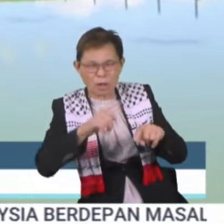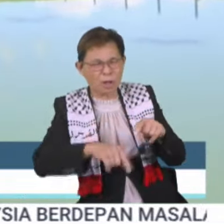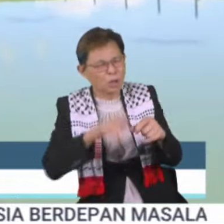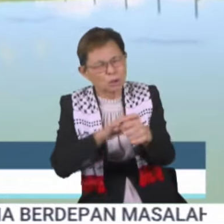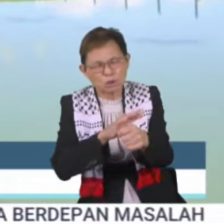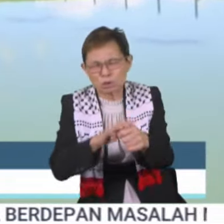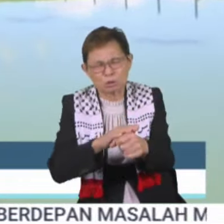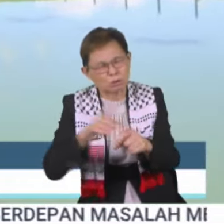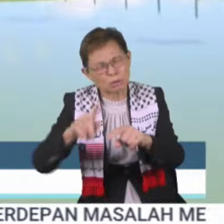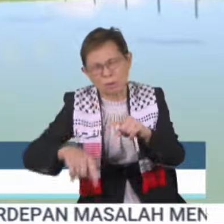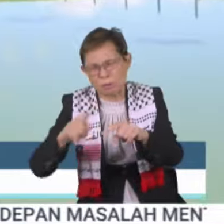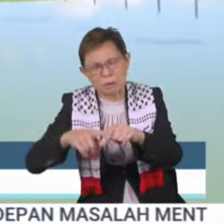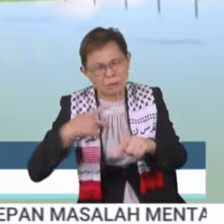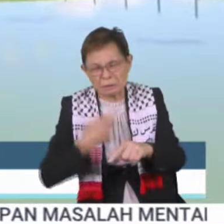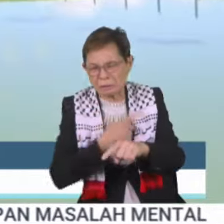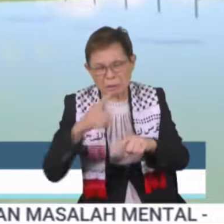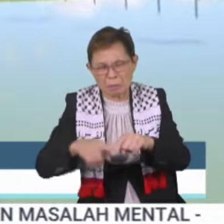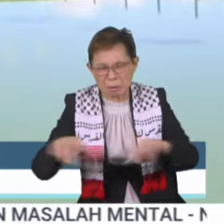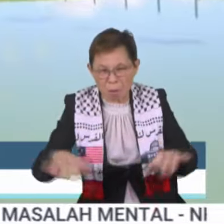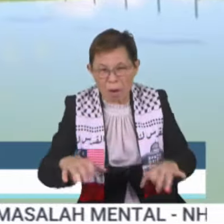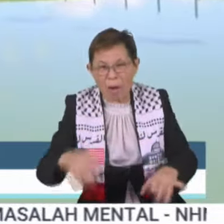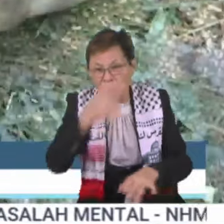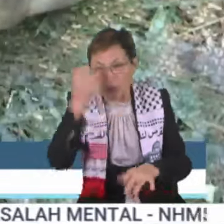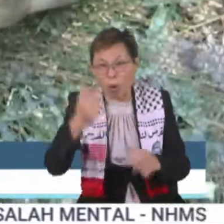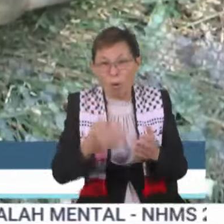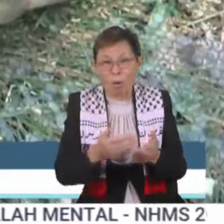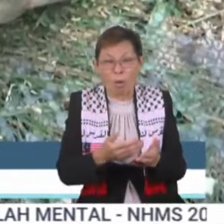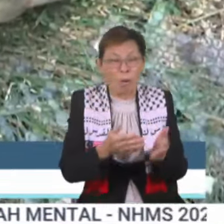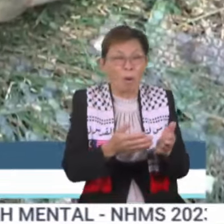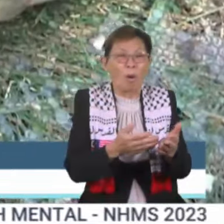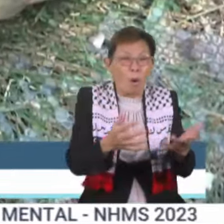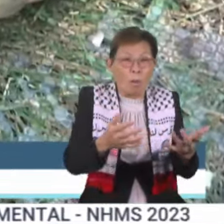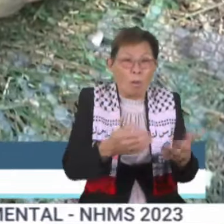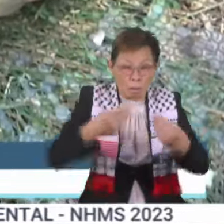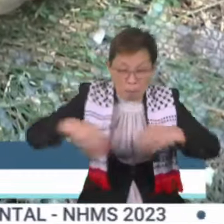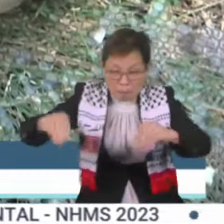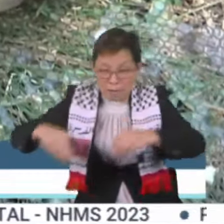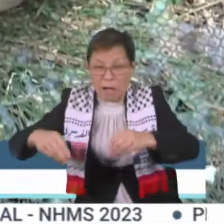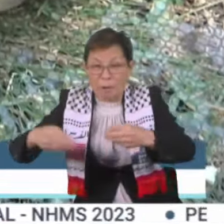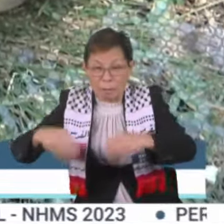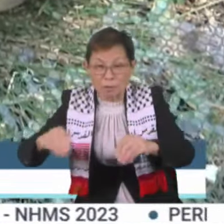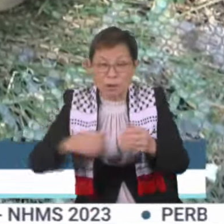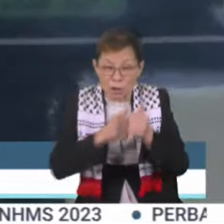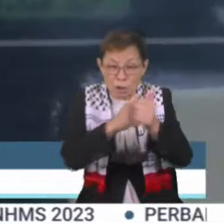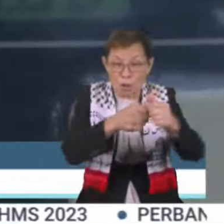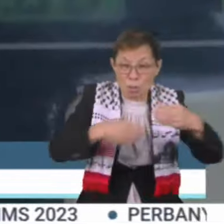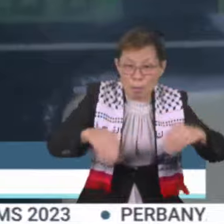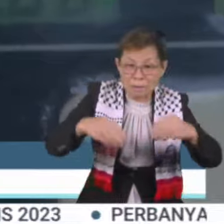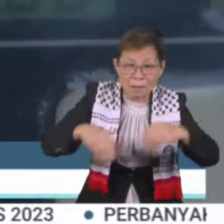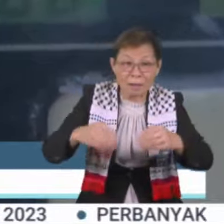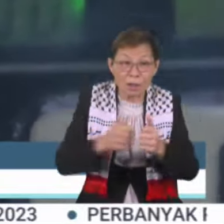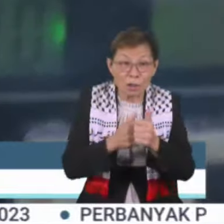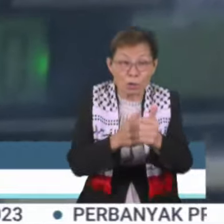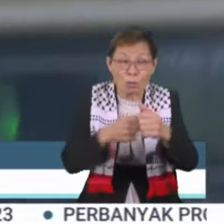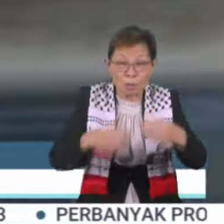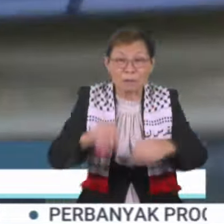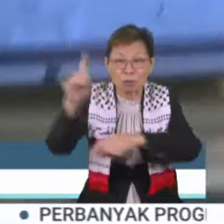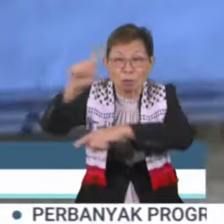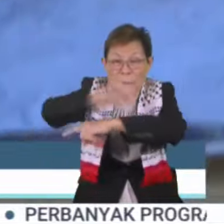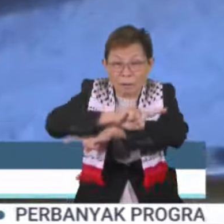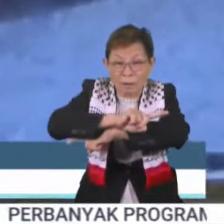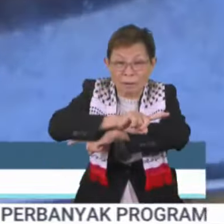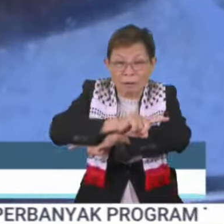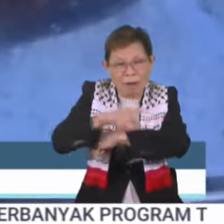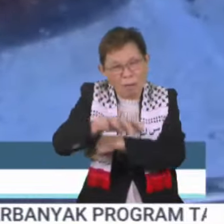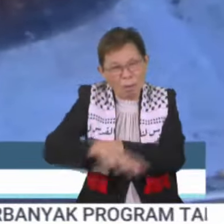cukup-cukup tak mampu lah. Sedangkan permintaan di pasaran kalau kita ikutkan sehari